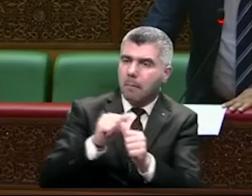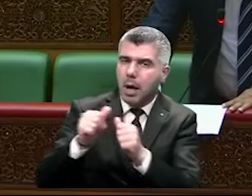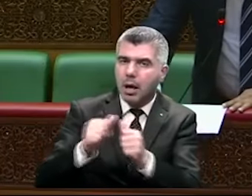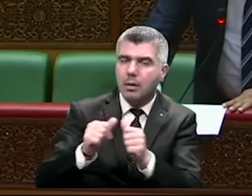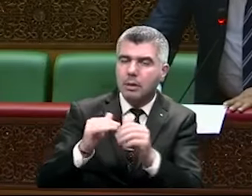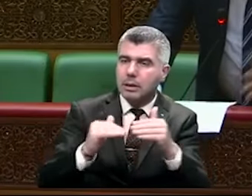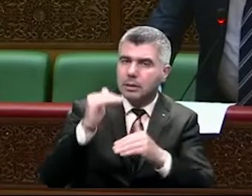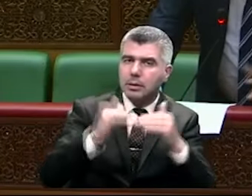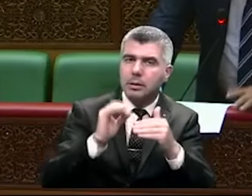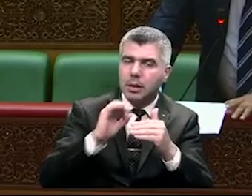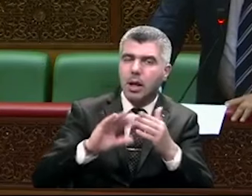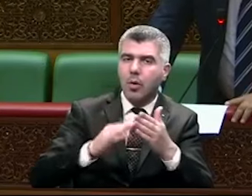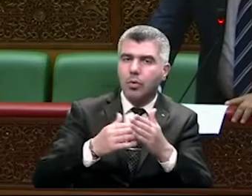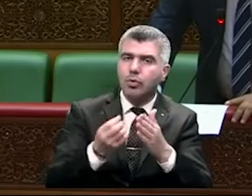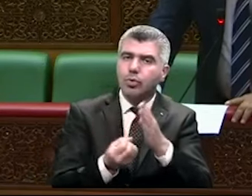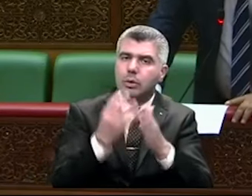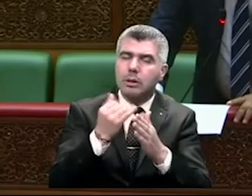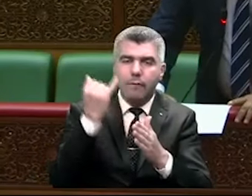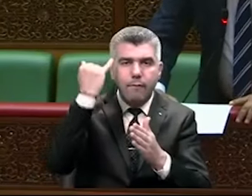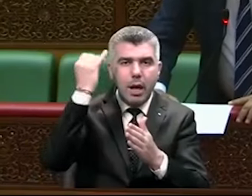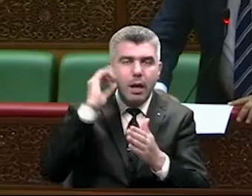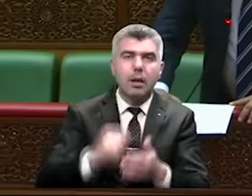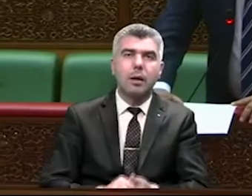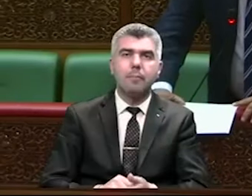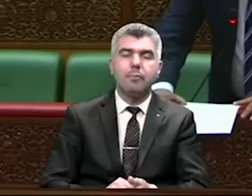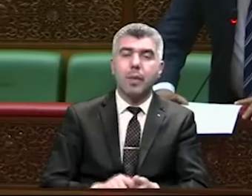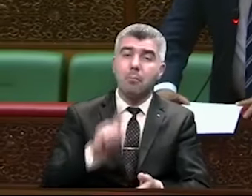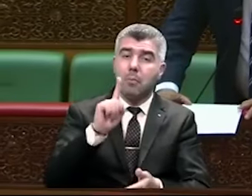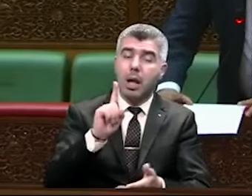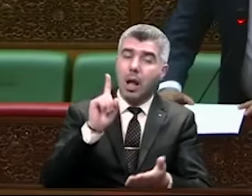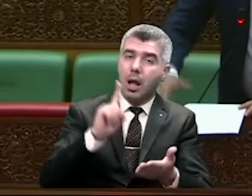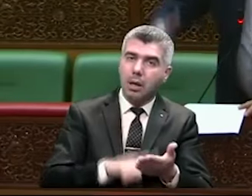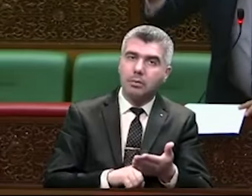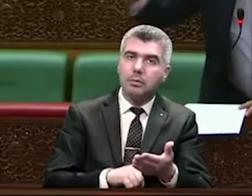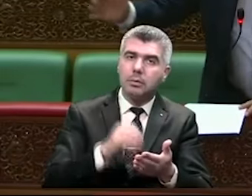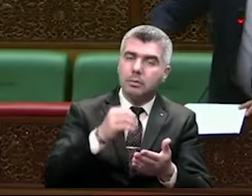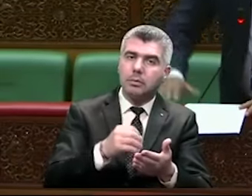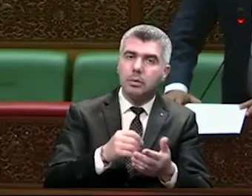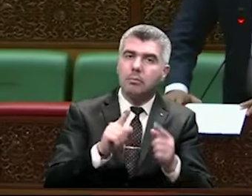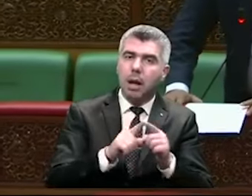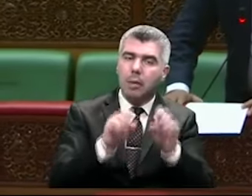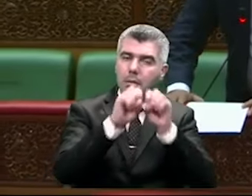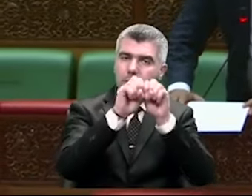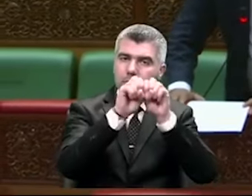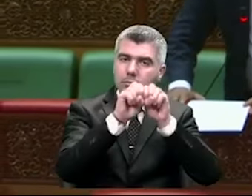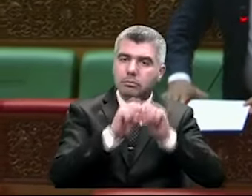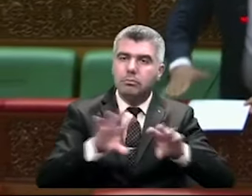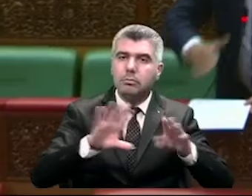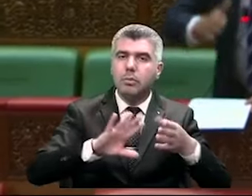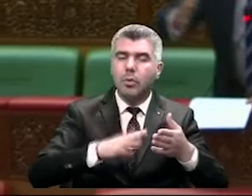الفوارق المجاليه بمنظور جديد ولكن نريد ان تستمر في تعميم هذ